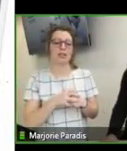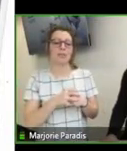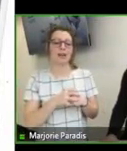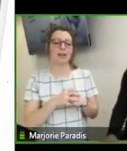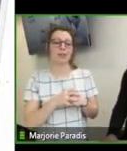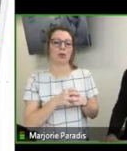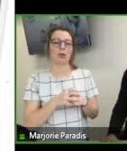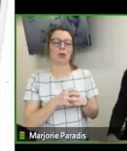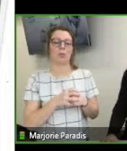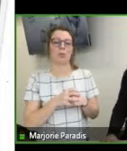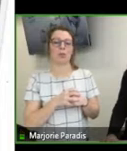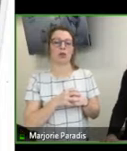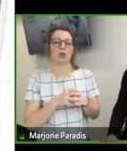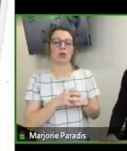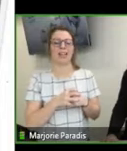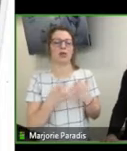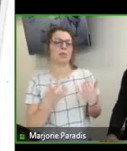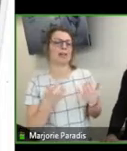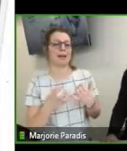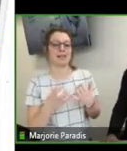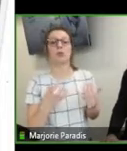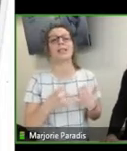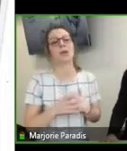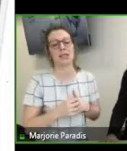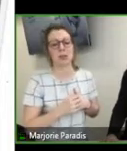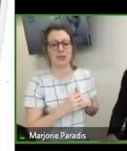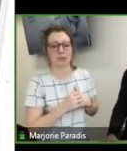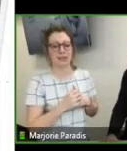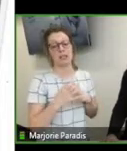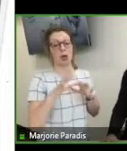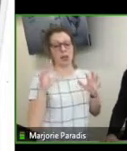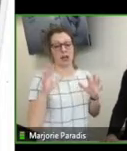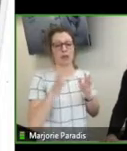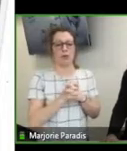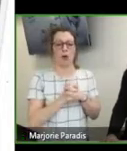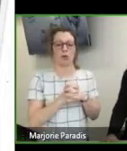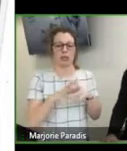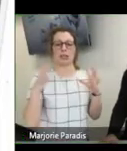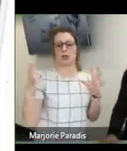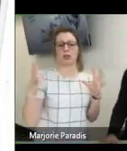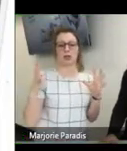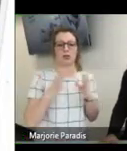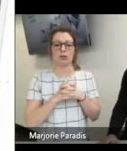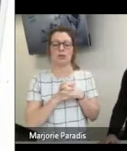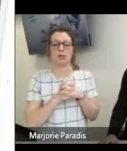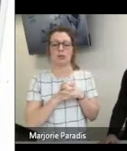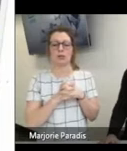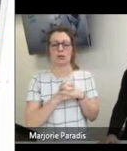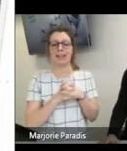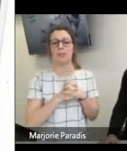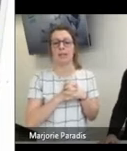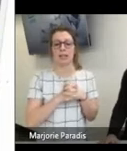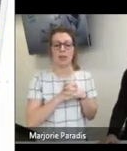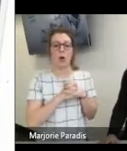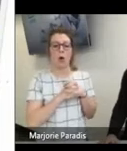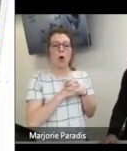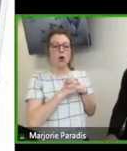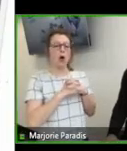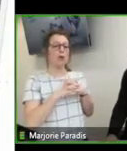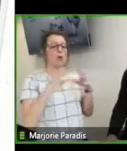il y en a qui parlent en termes de calcul mathématique ou d'équations mathématiques. Bref, on utilise